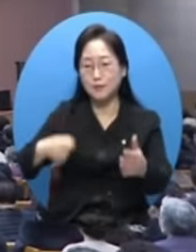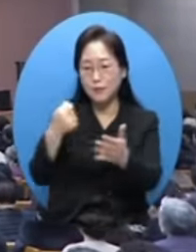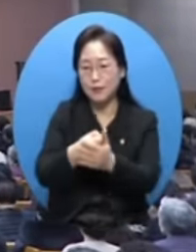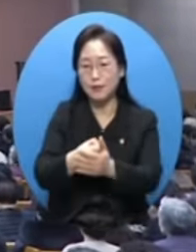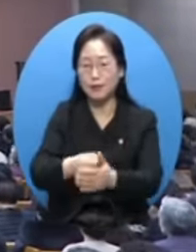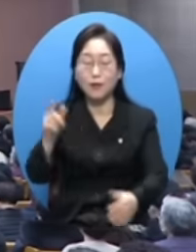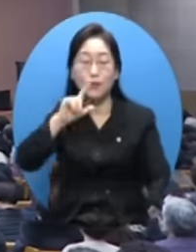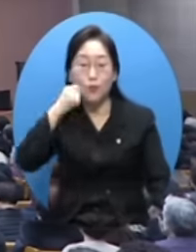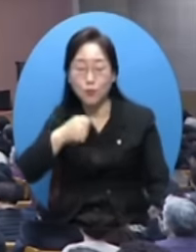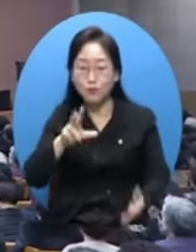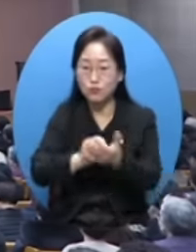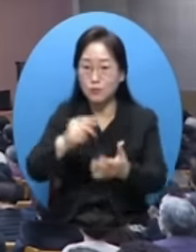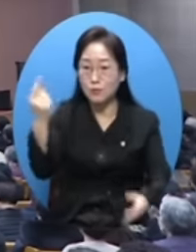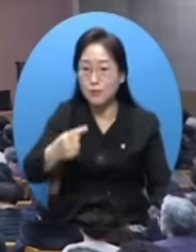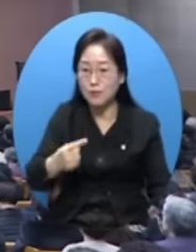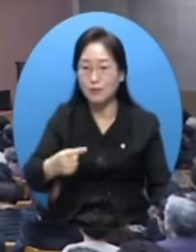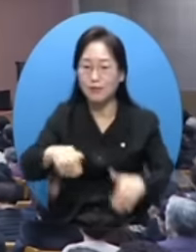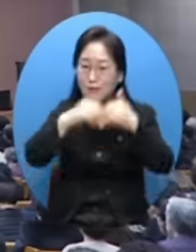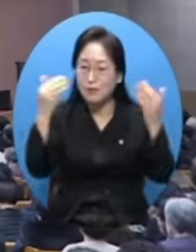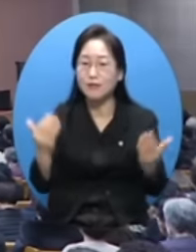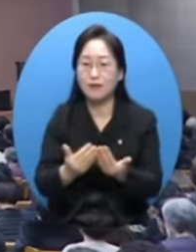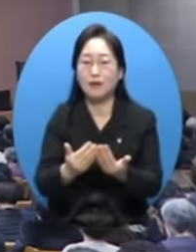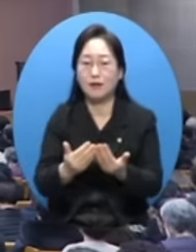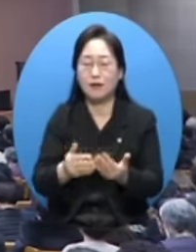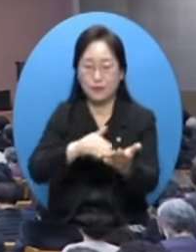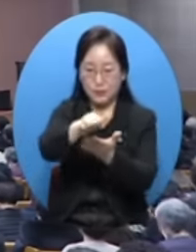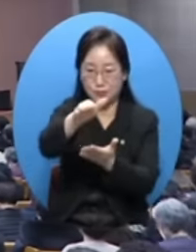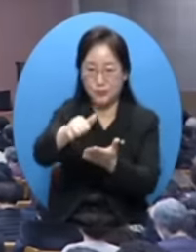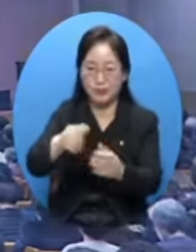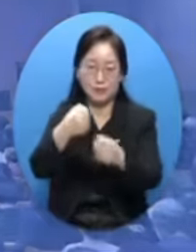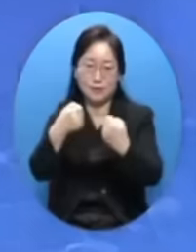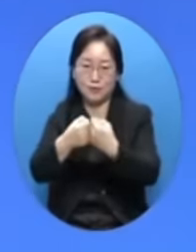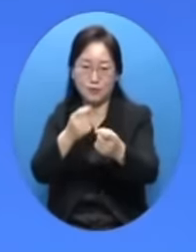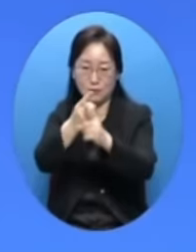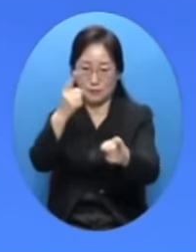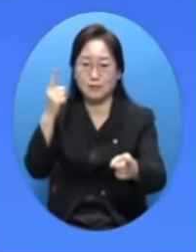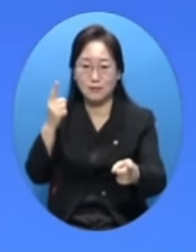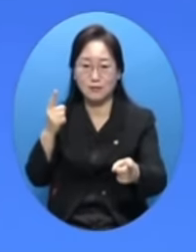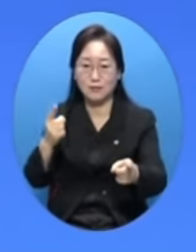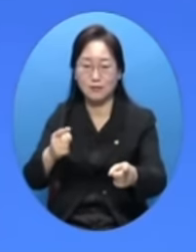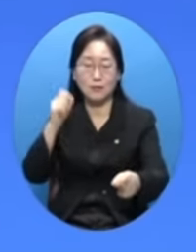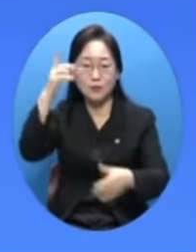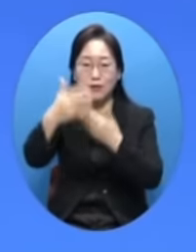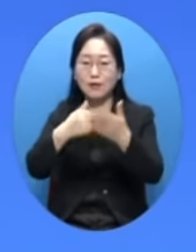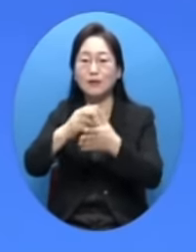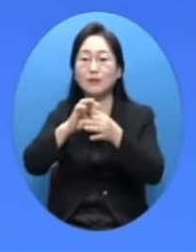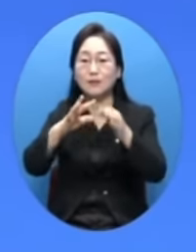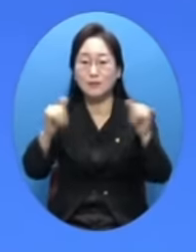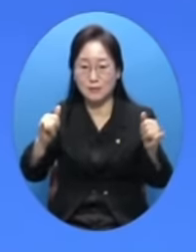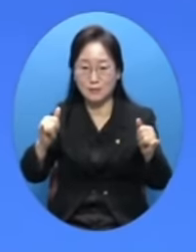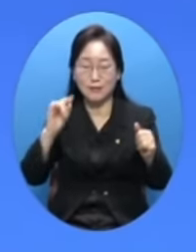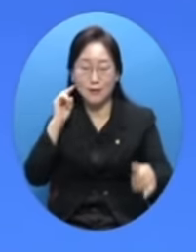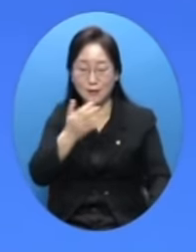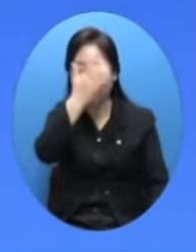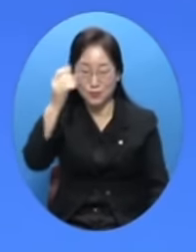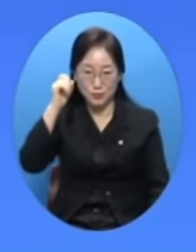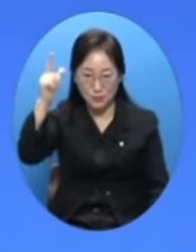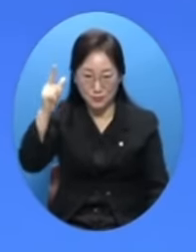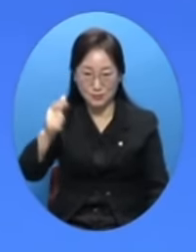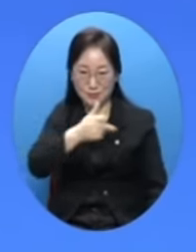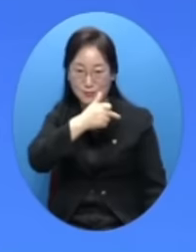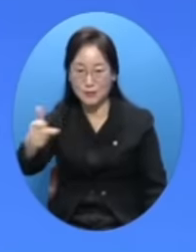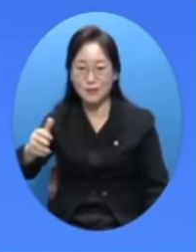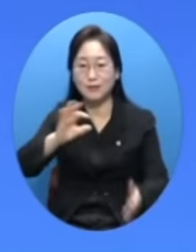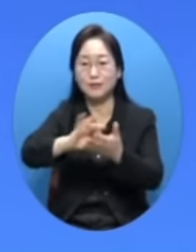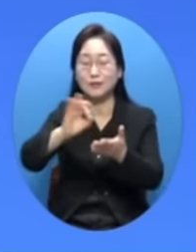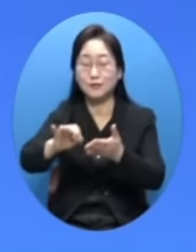어떤 어려움도 문제도 다 물리치고 싸워 승리하고 위대한 하나 사람으로 아름답게 위대하게 크게